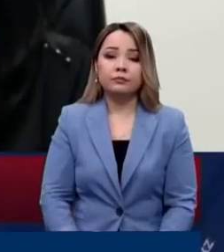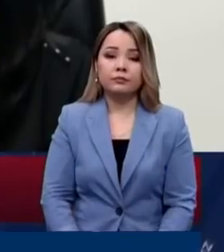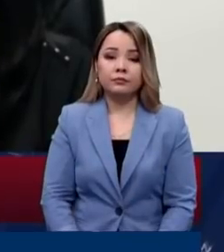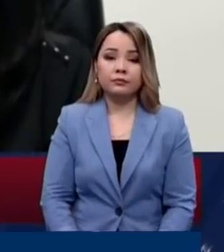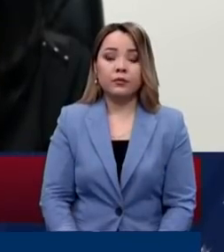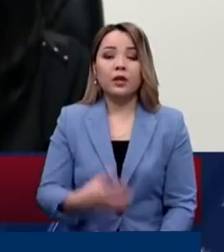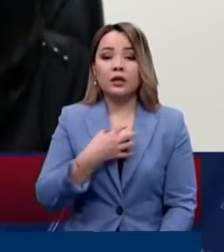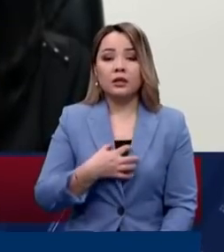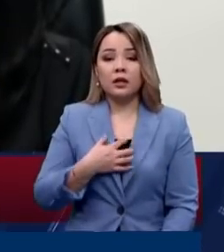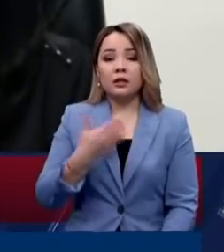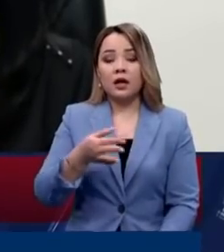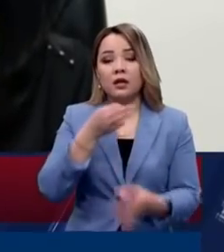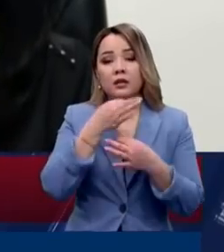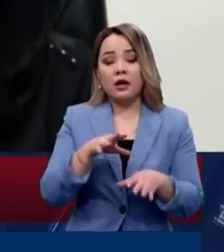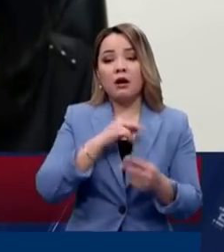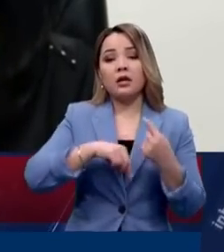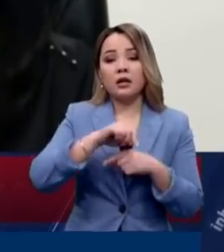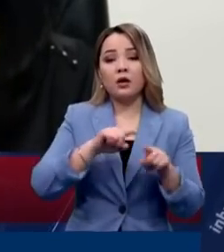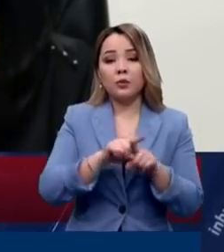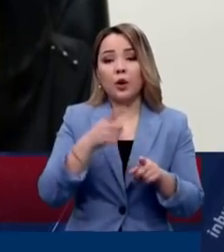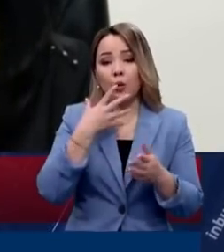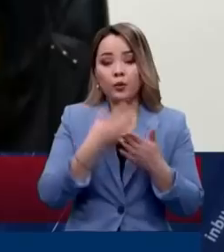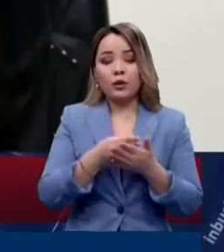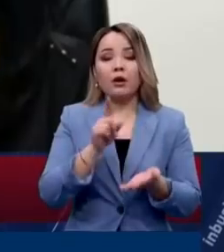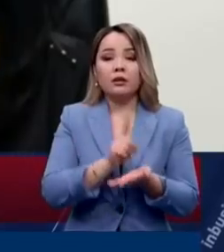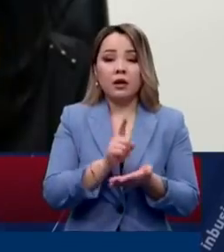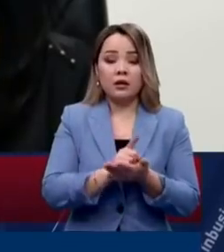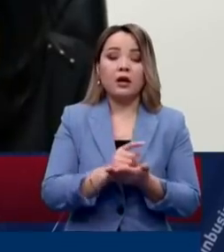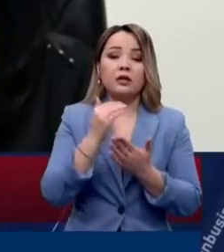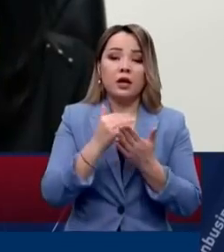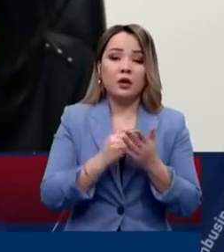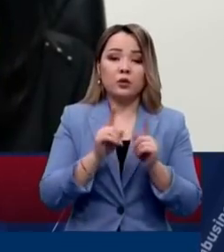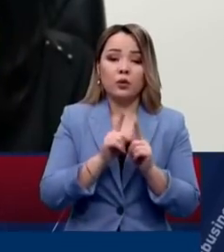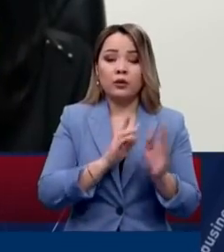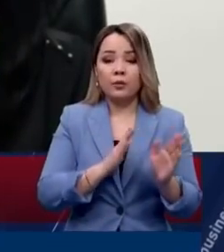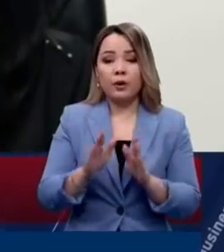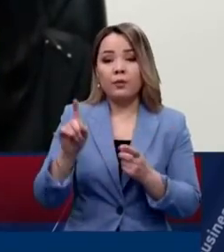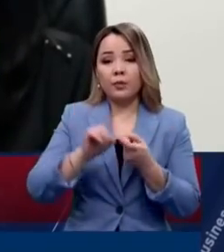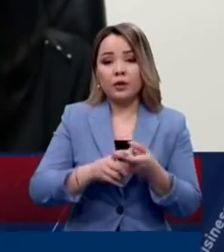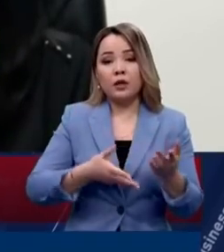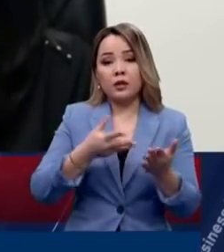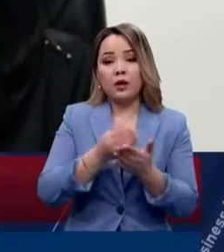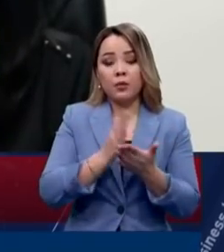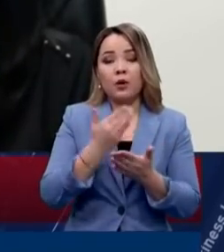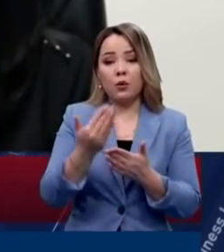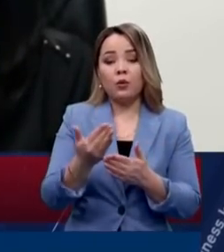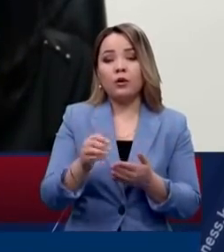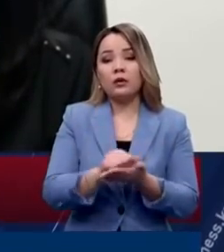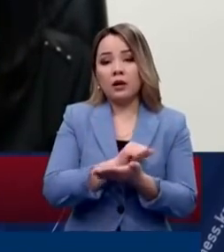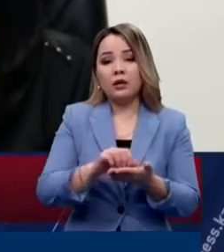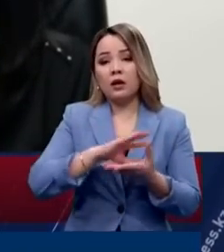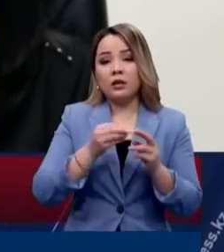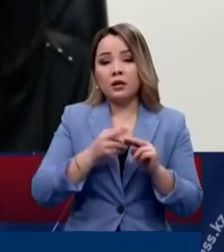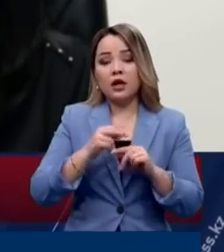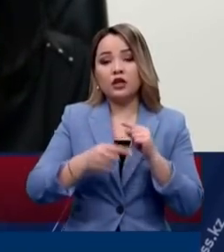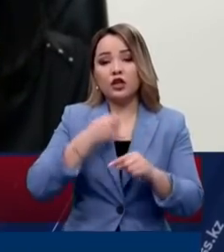салық? Негізі кез келген кәсіпкер өзінің салық режиміне байланысты салығын төлей береді. Мысалы оңалтылған декларация болса, келесі